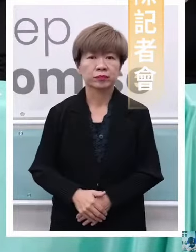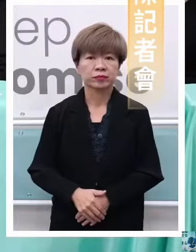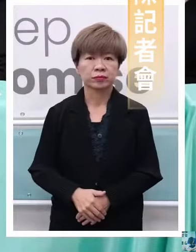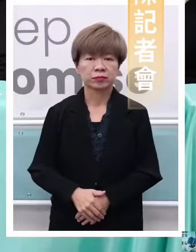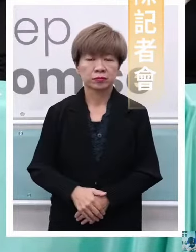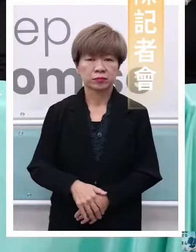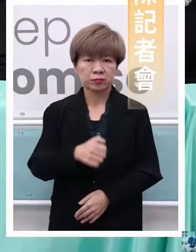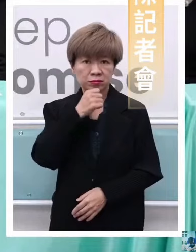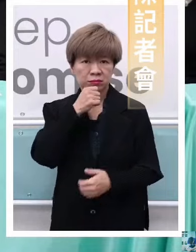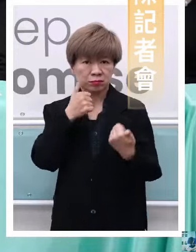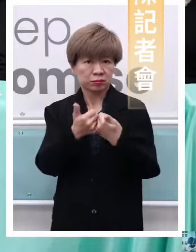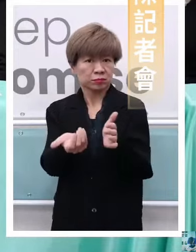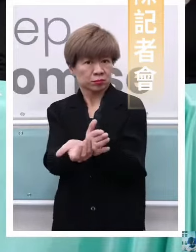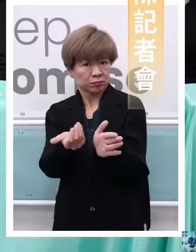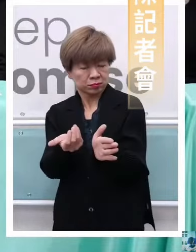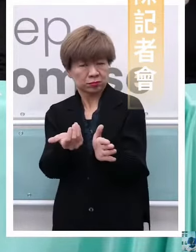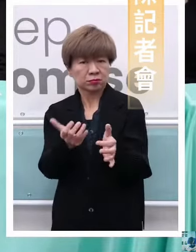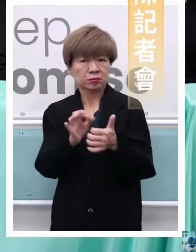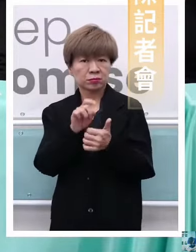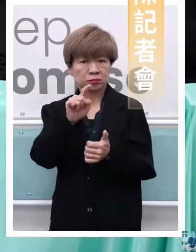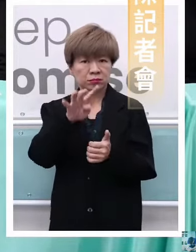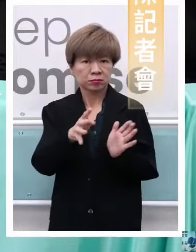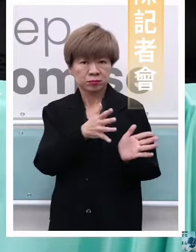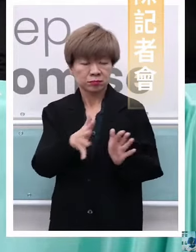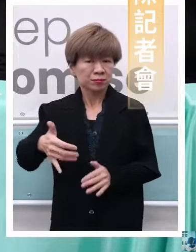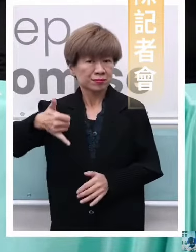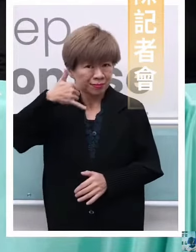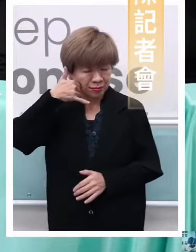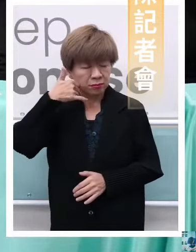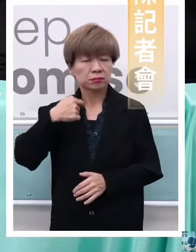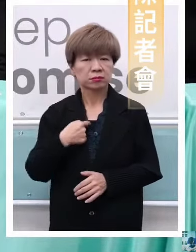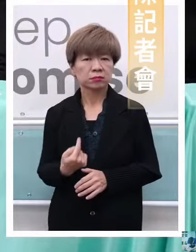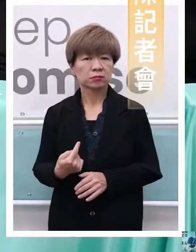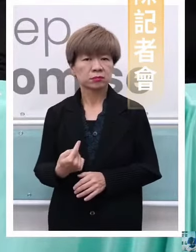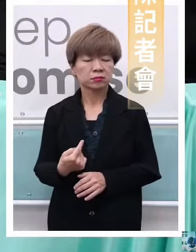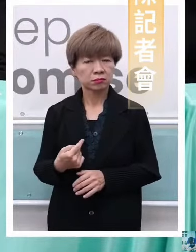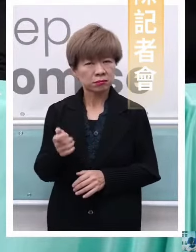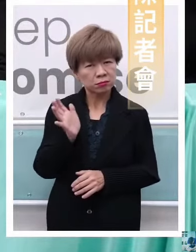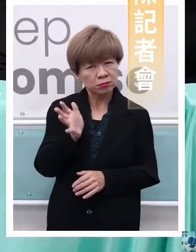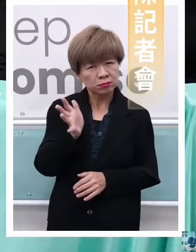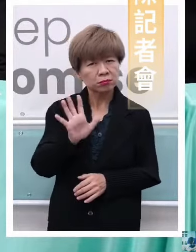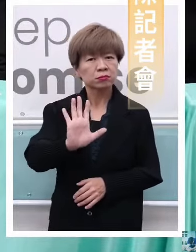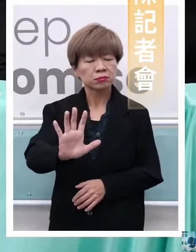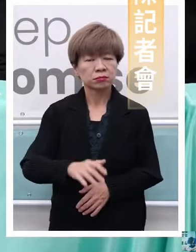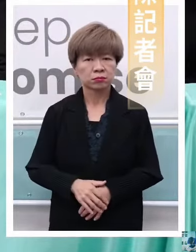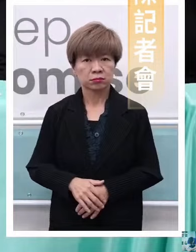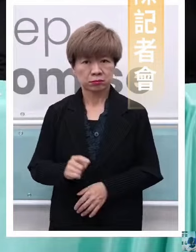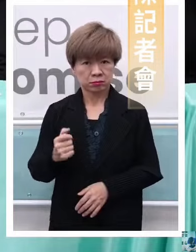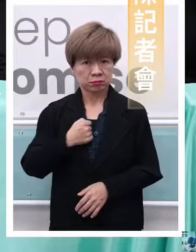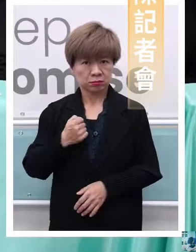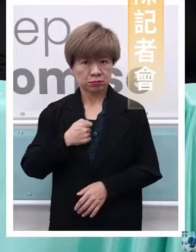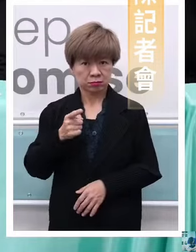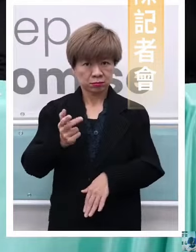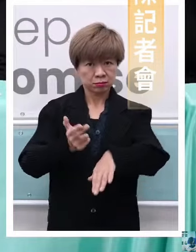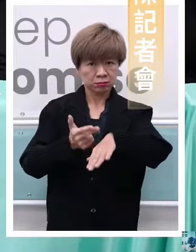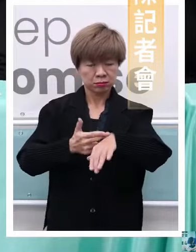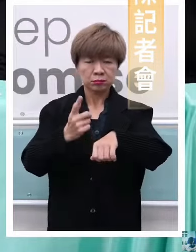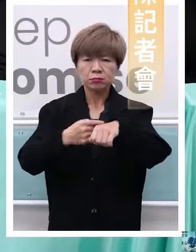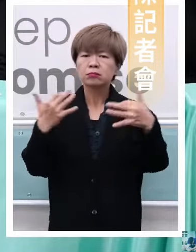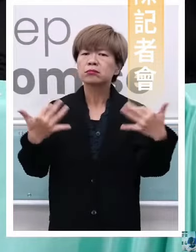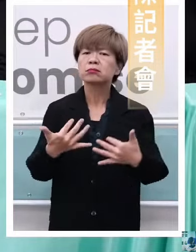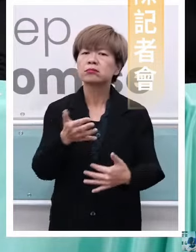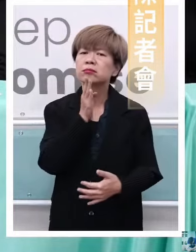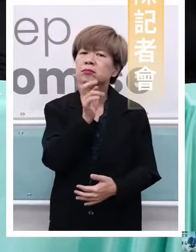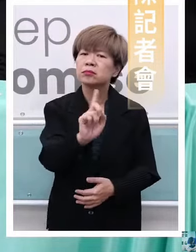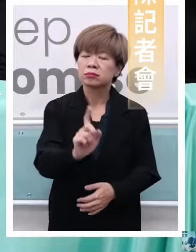召开记者会之前呢，其实肖经理打电话过来的时候，我也明确的跟他确认过，请问你们了不了解你们的技术性问题是什